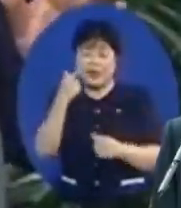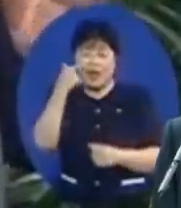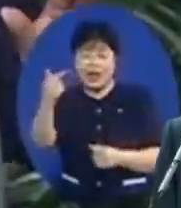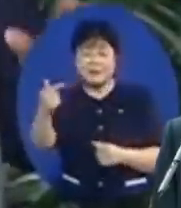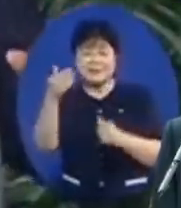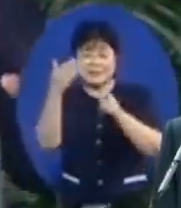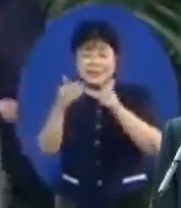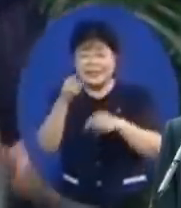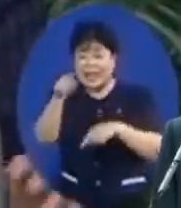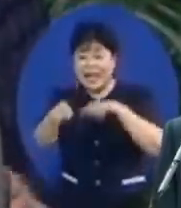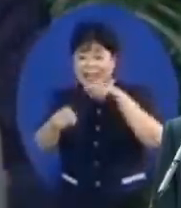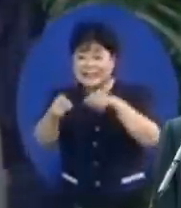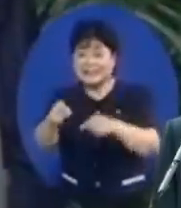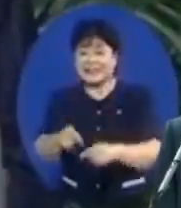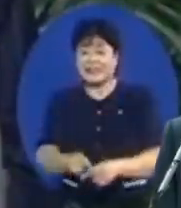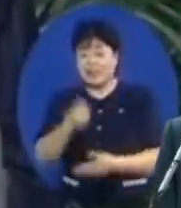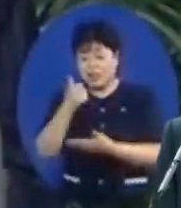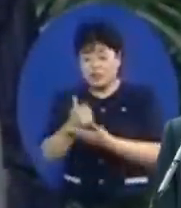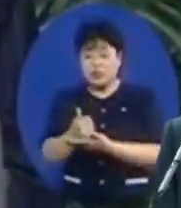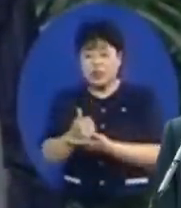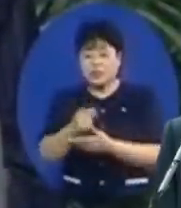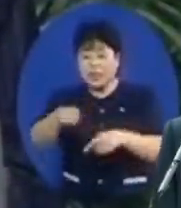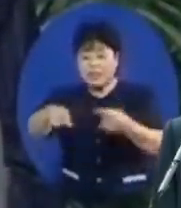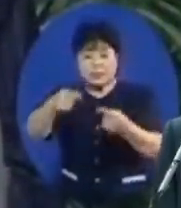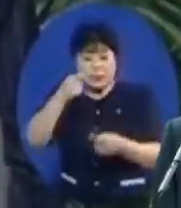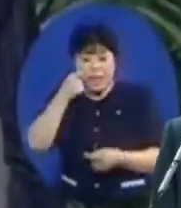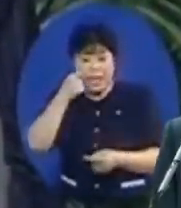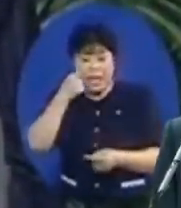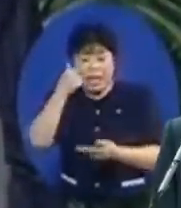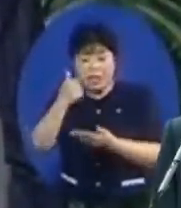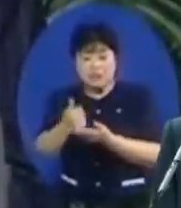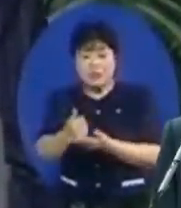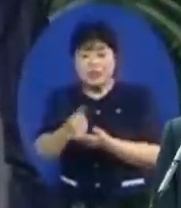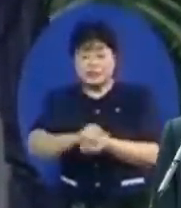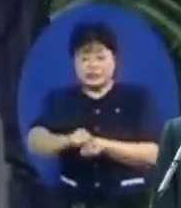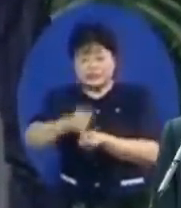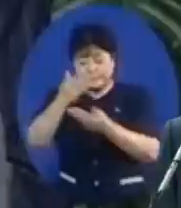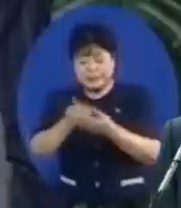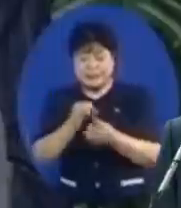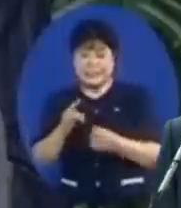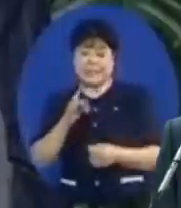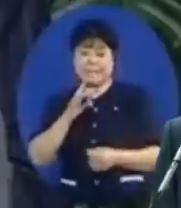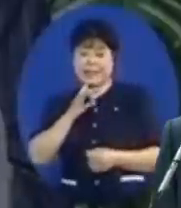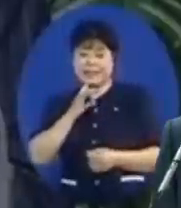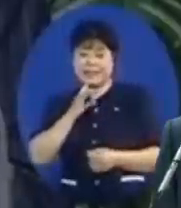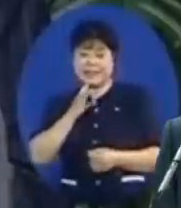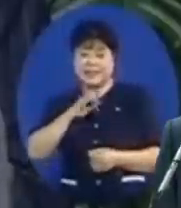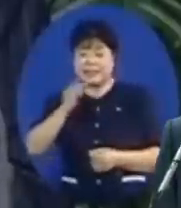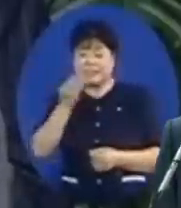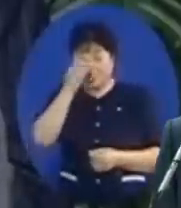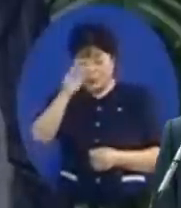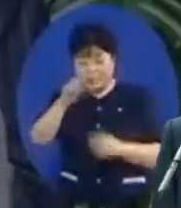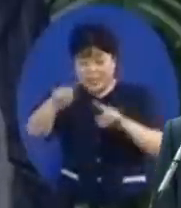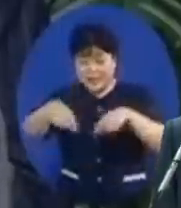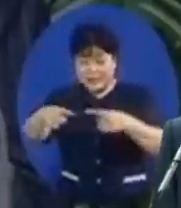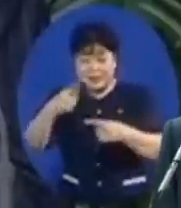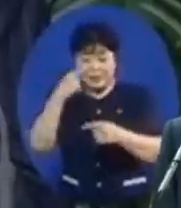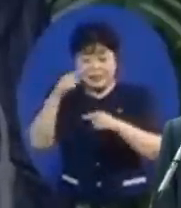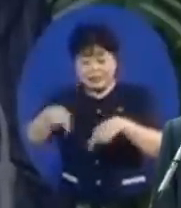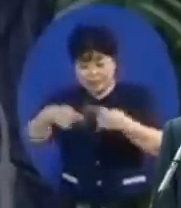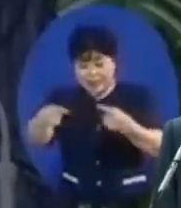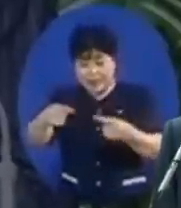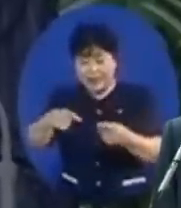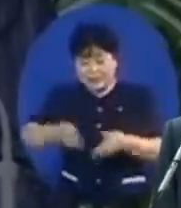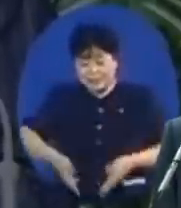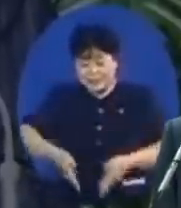아버지에게 나아가는데 죄인은 못 나가니까는 죄를 시선받은 사람만이 성소에 들어가서 아버지 앞에 들어갈 수 있는데